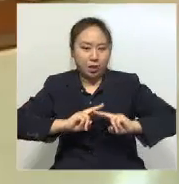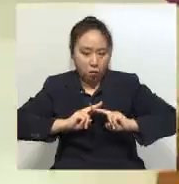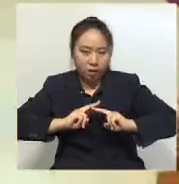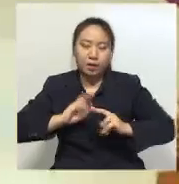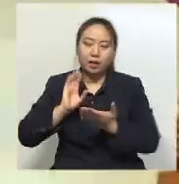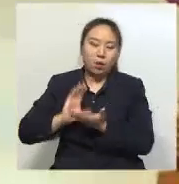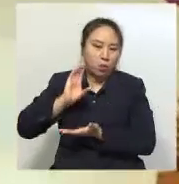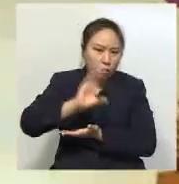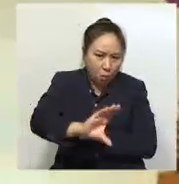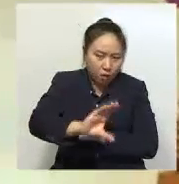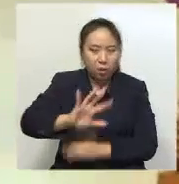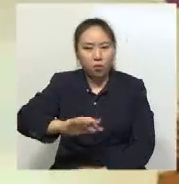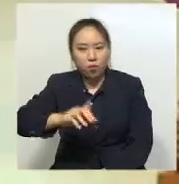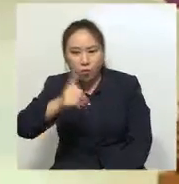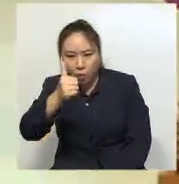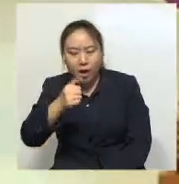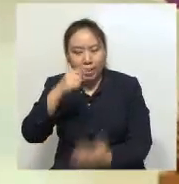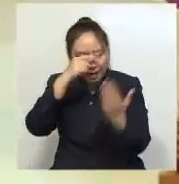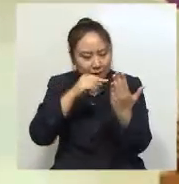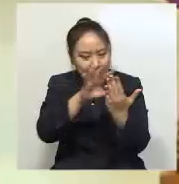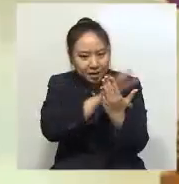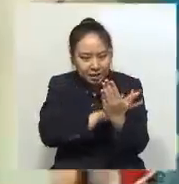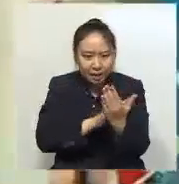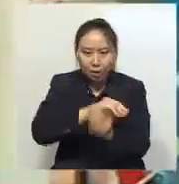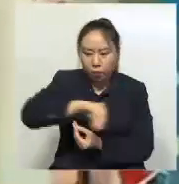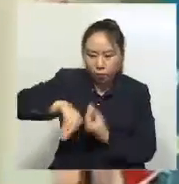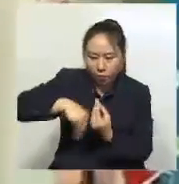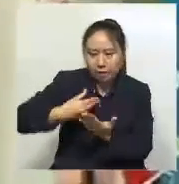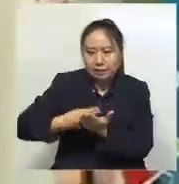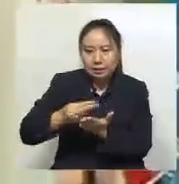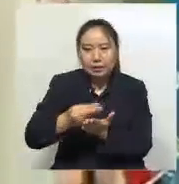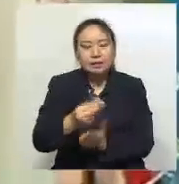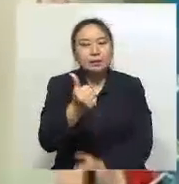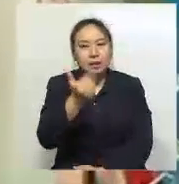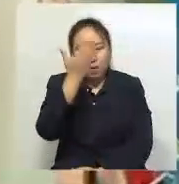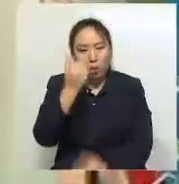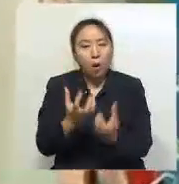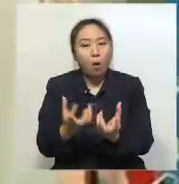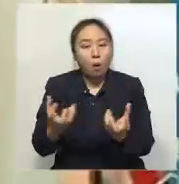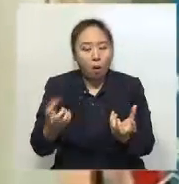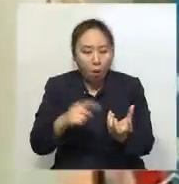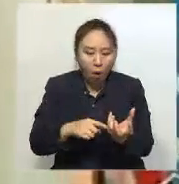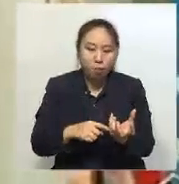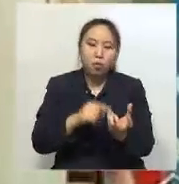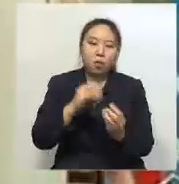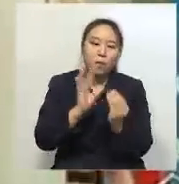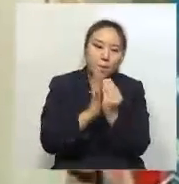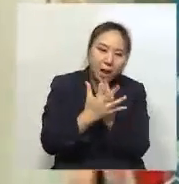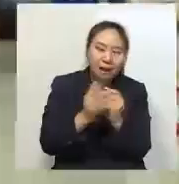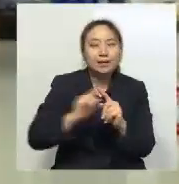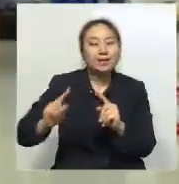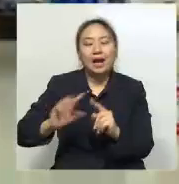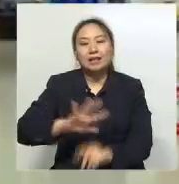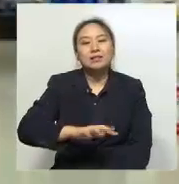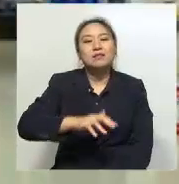ที่ฟื้นตัวรวมทั้งการบริโภคในประเทศที่เริ่มดีขึ้นเนื่องจากสินค้าเกษตรปรับตัวเพิ่มขึ้นทำให้เกษตร